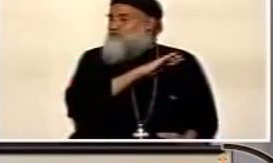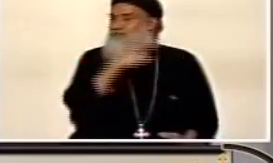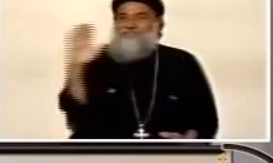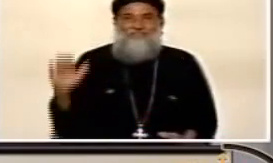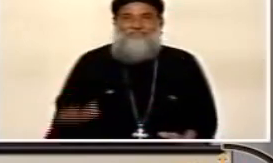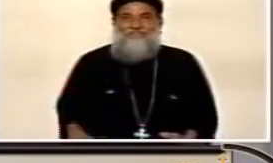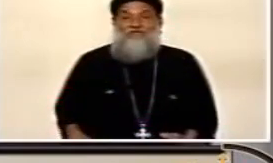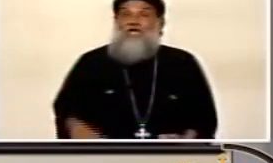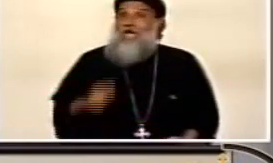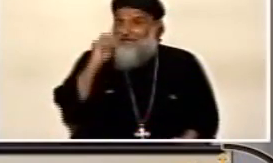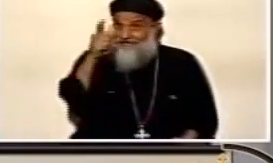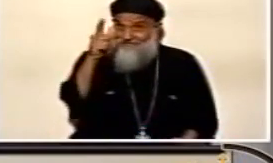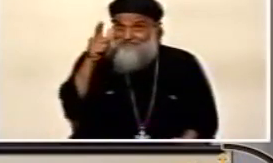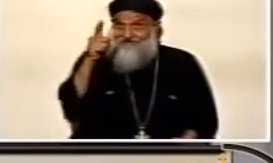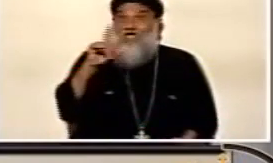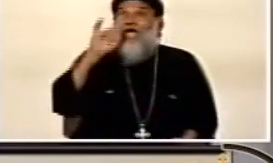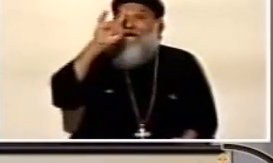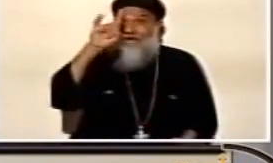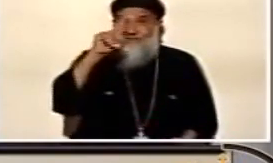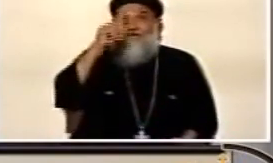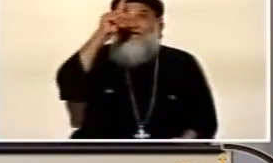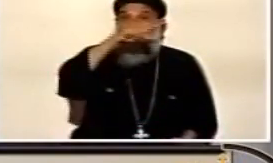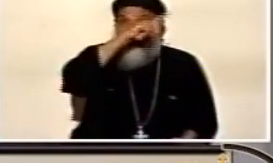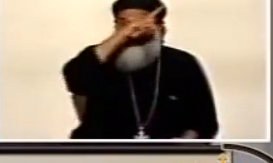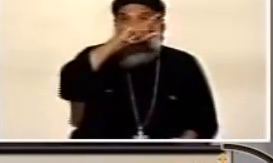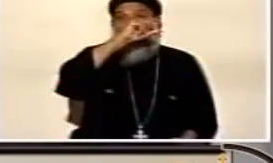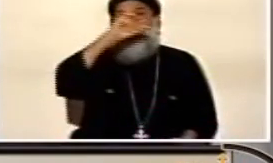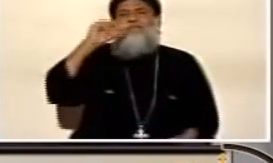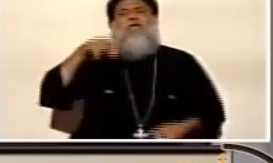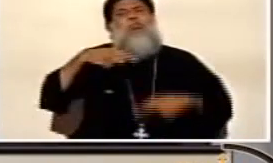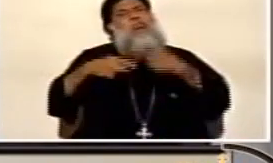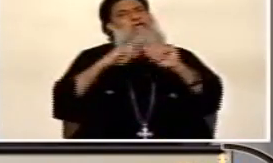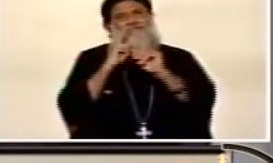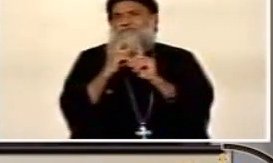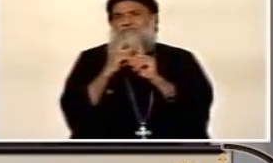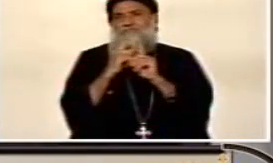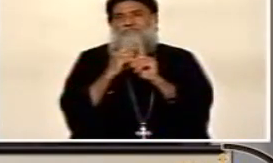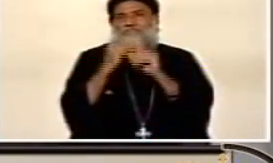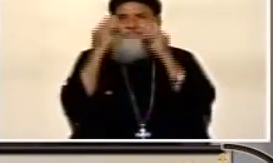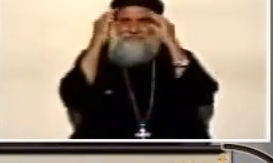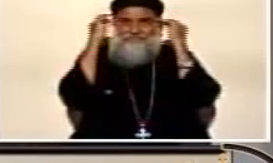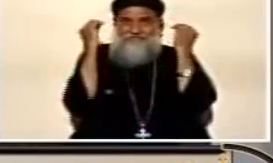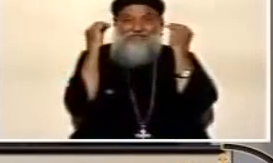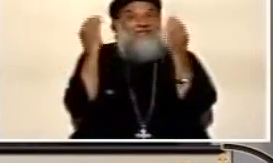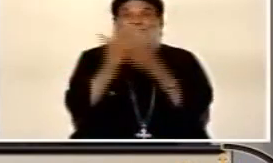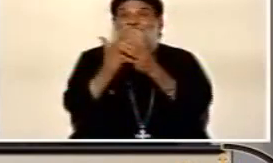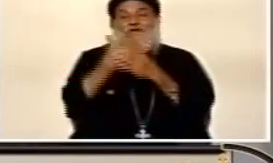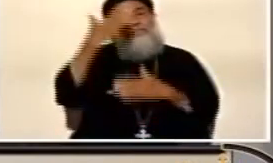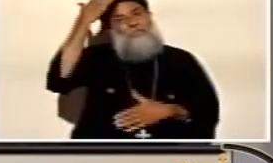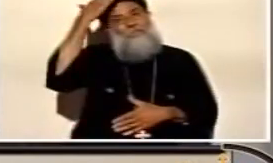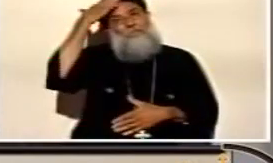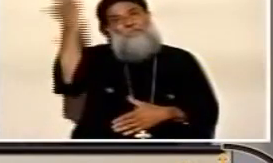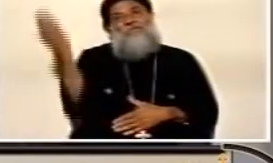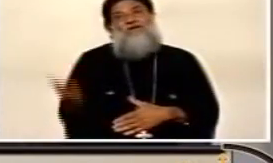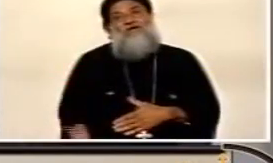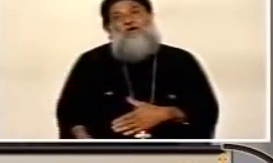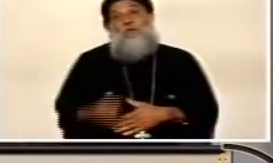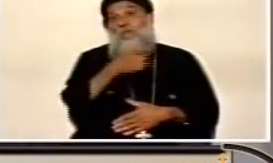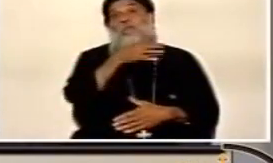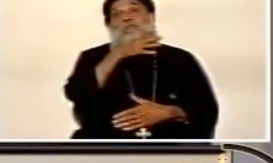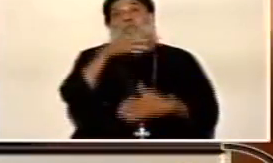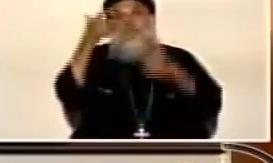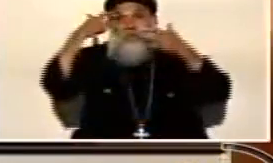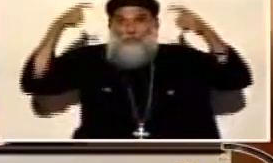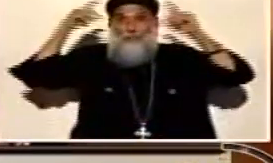لأن العشور هي شركة لله معنا في الدخل، فيبقى فيها بركة. ما بقاش بقى